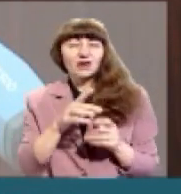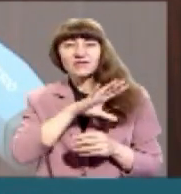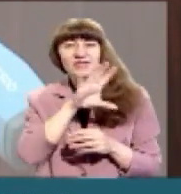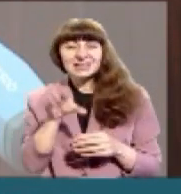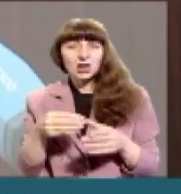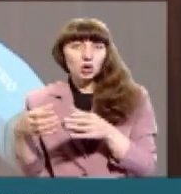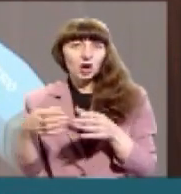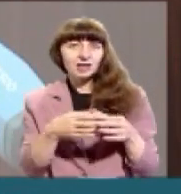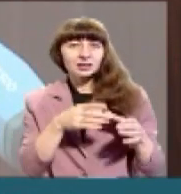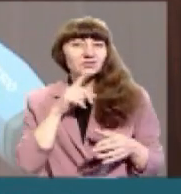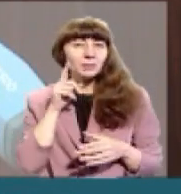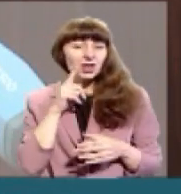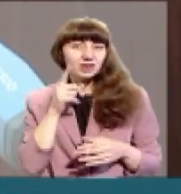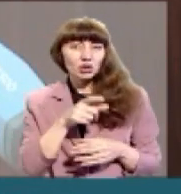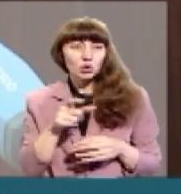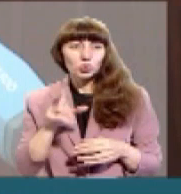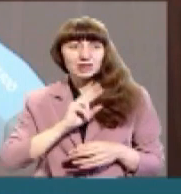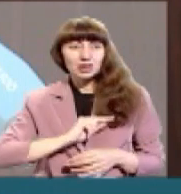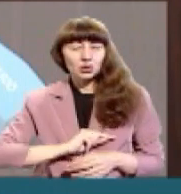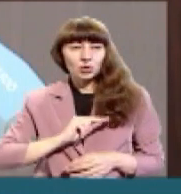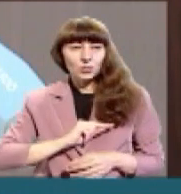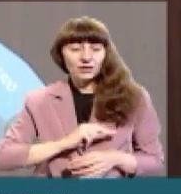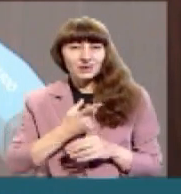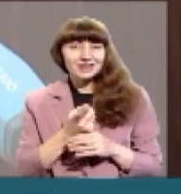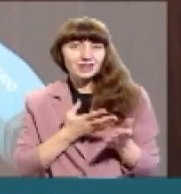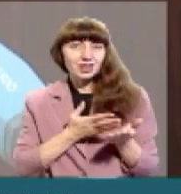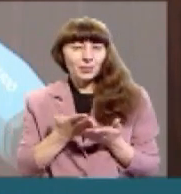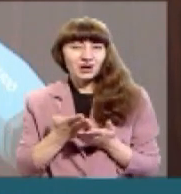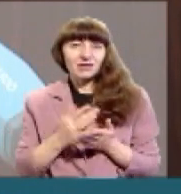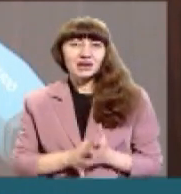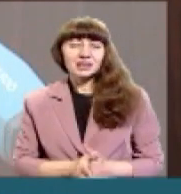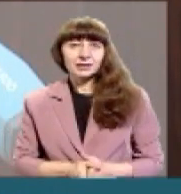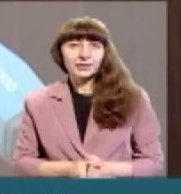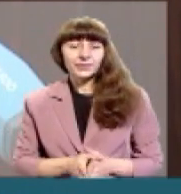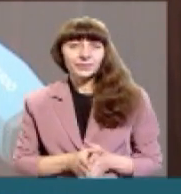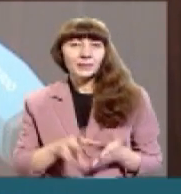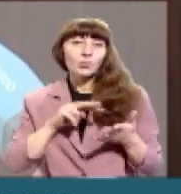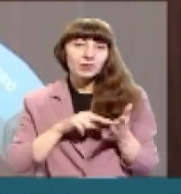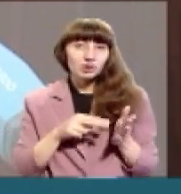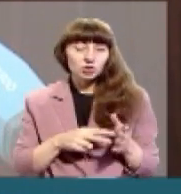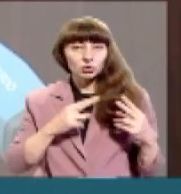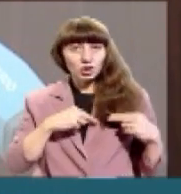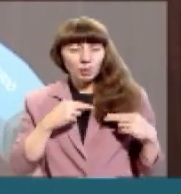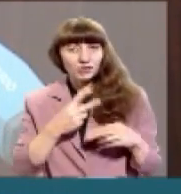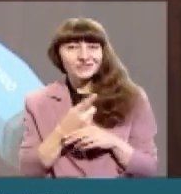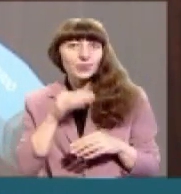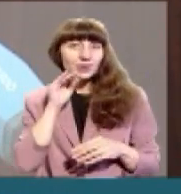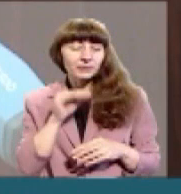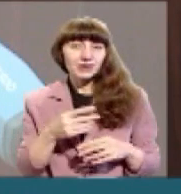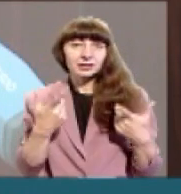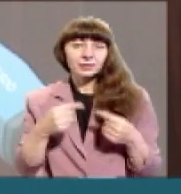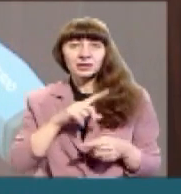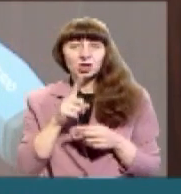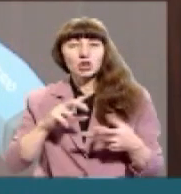креативные молодые люди, работающие в этой сфере, планирующие работать в этой сфере, где мы должны